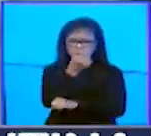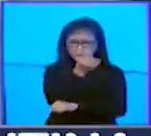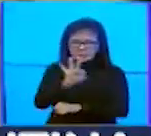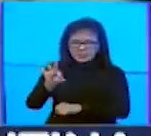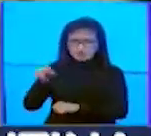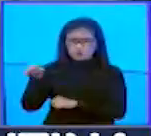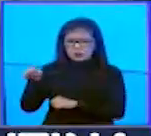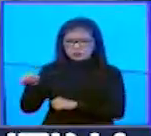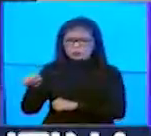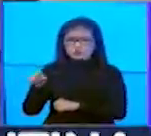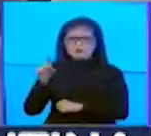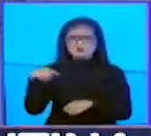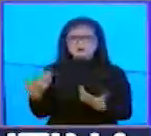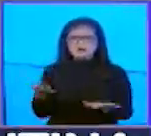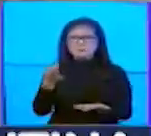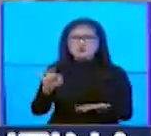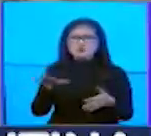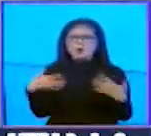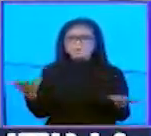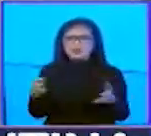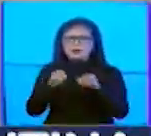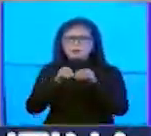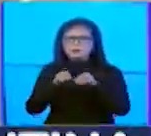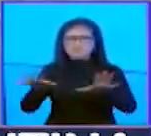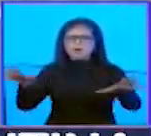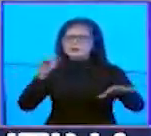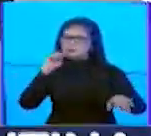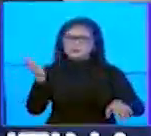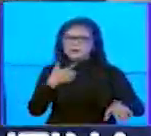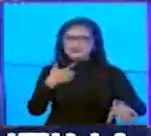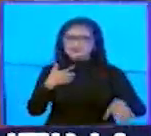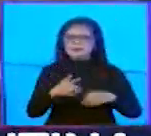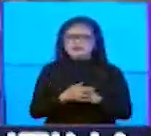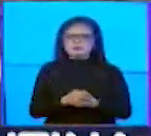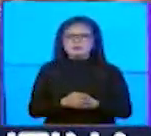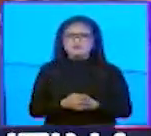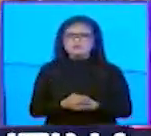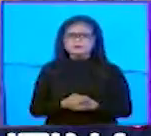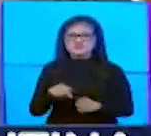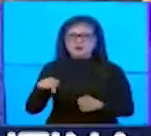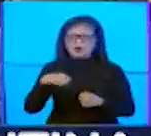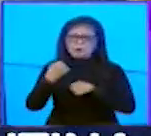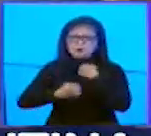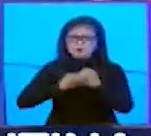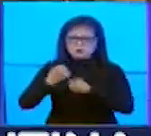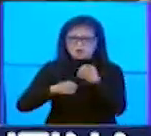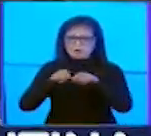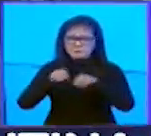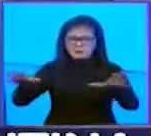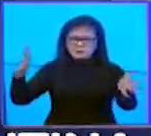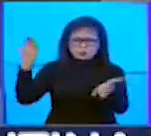yang proses penyebarannya penularannya begitu cepat sekali maka hal ini dilakukan untuk memutus mata rantai penyebaran copied